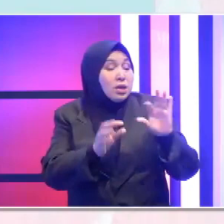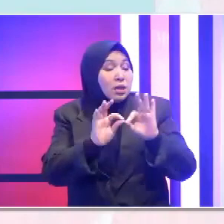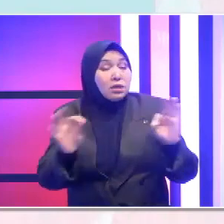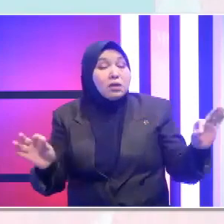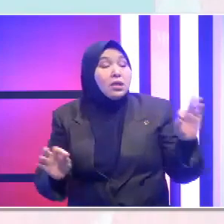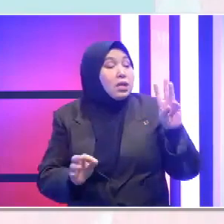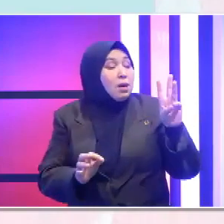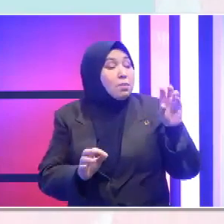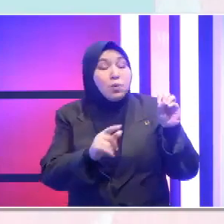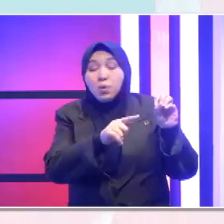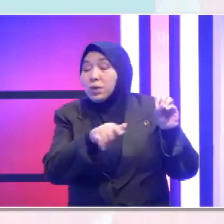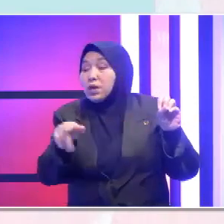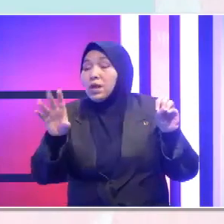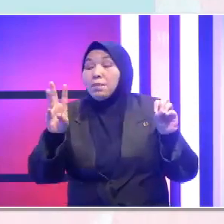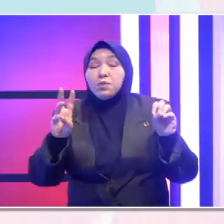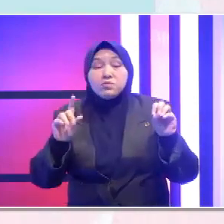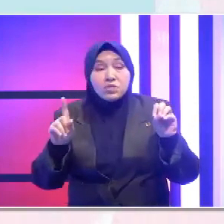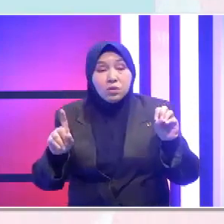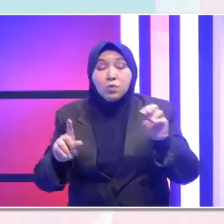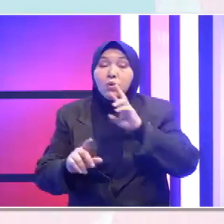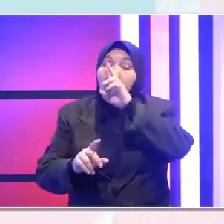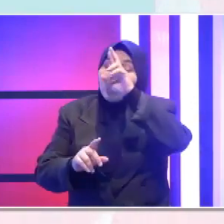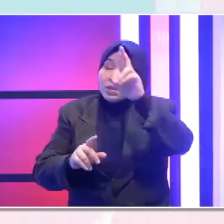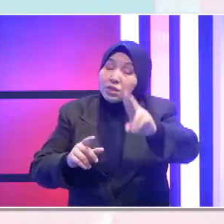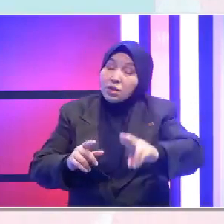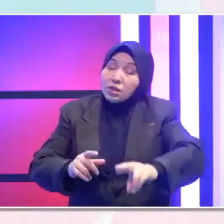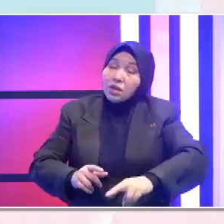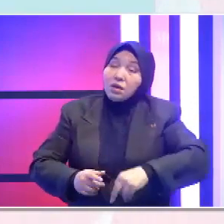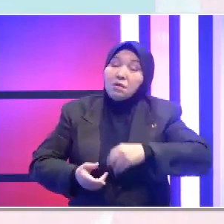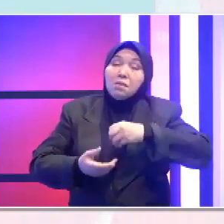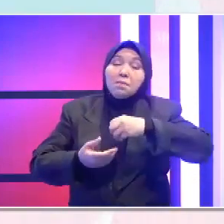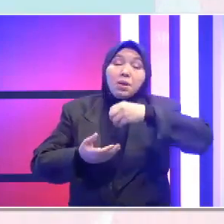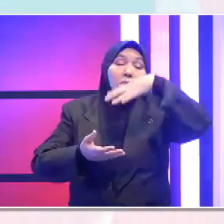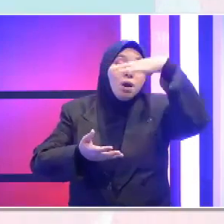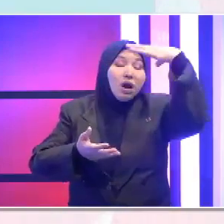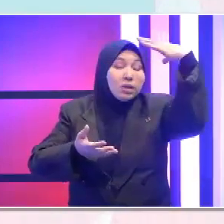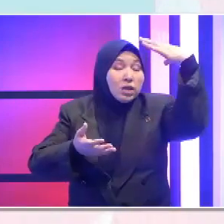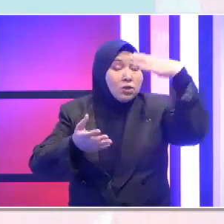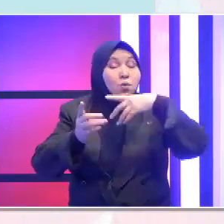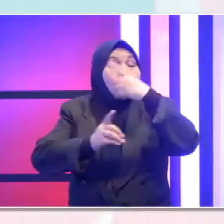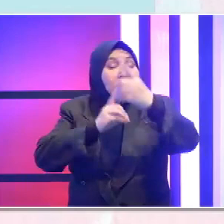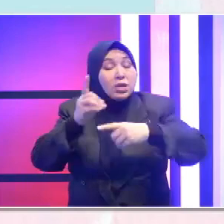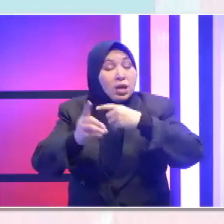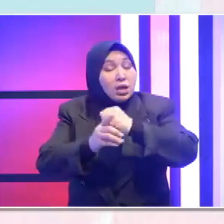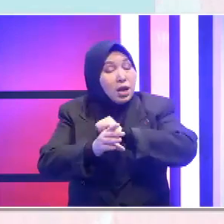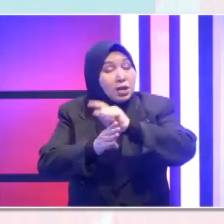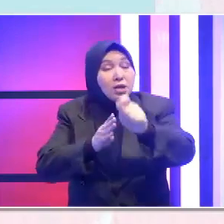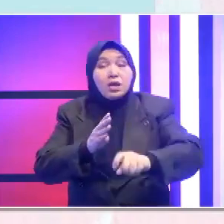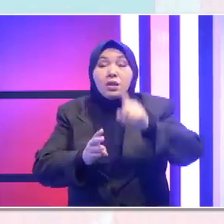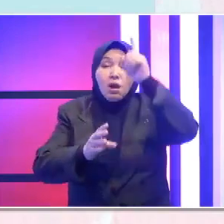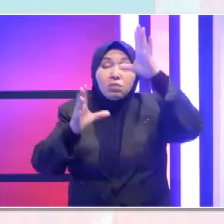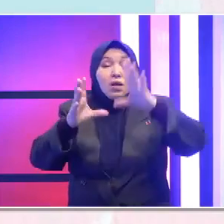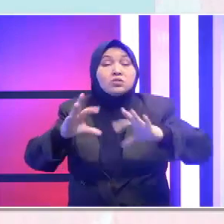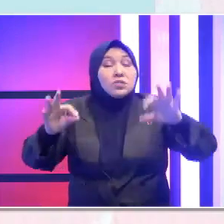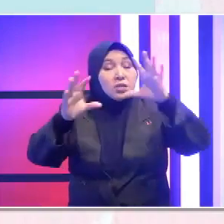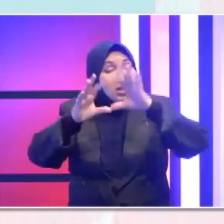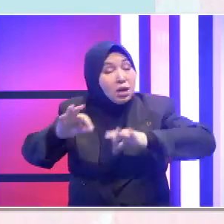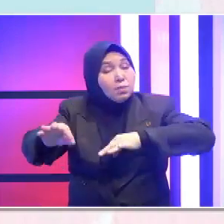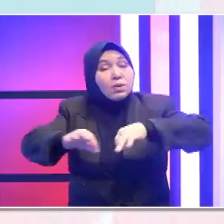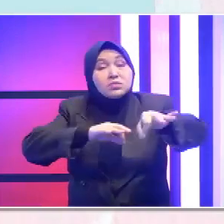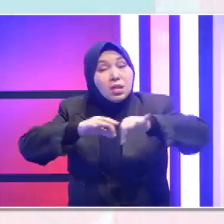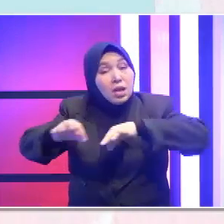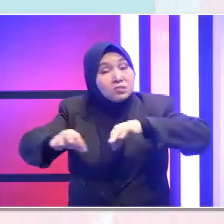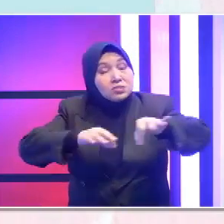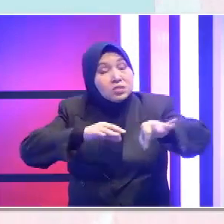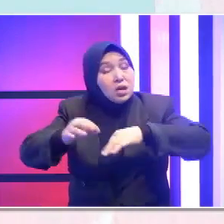yang ke 63 61 reality kesenangan di dunia dan akhirat Ya Allah ceritakan Jelaskan